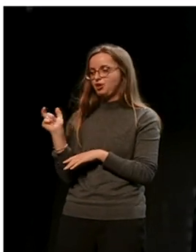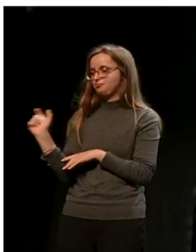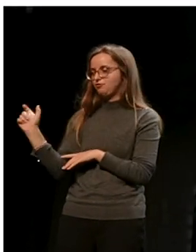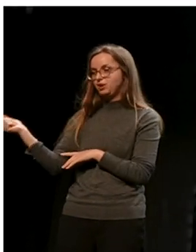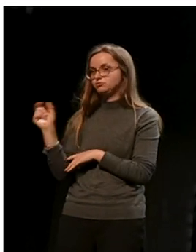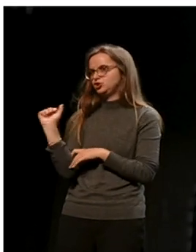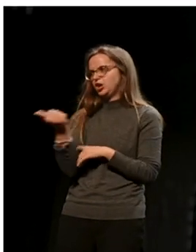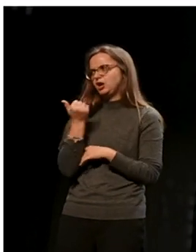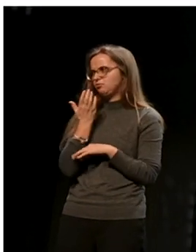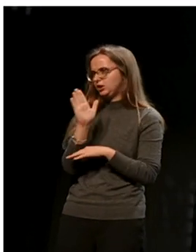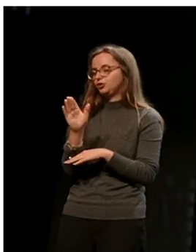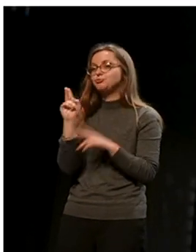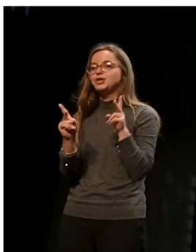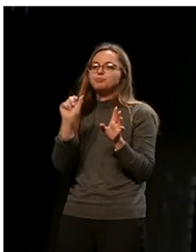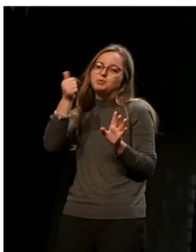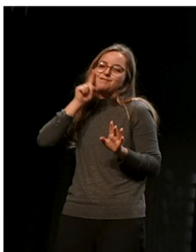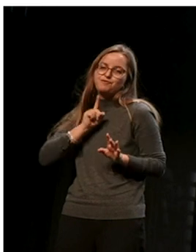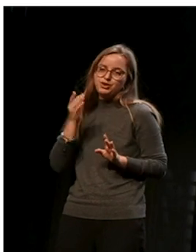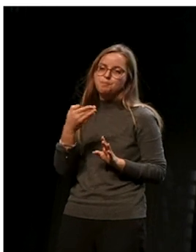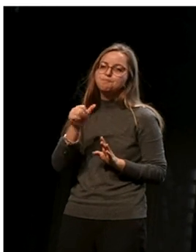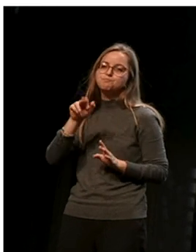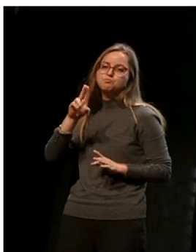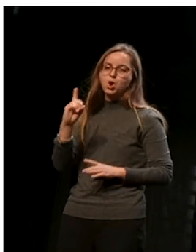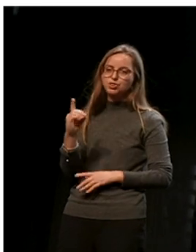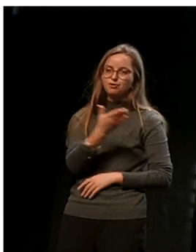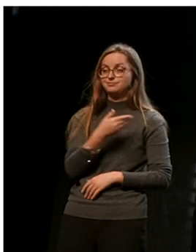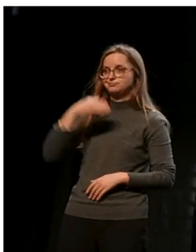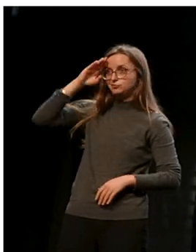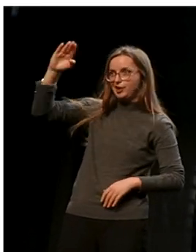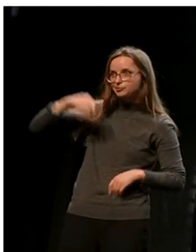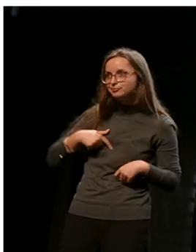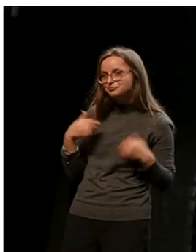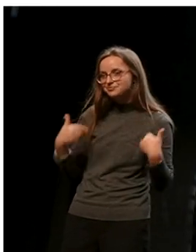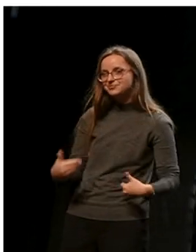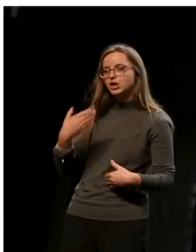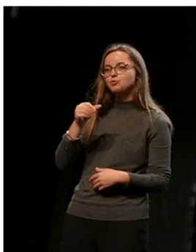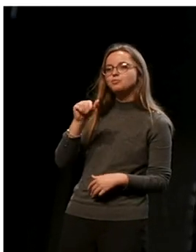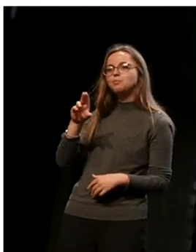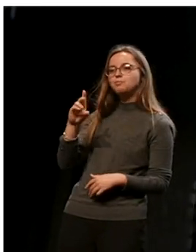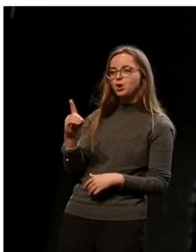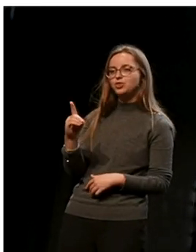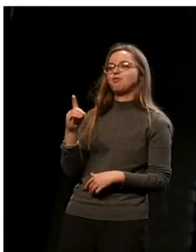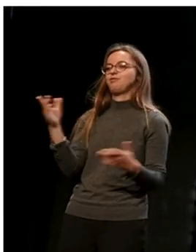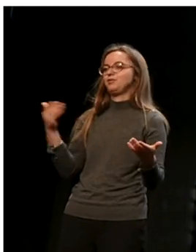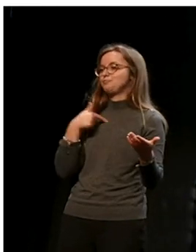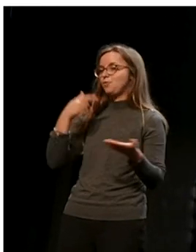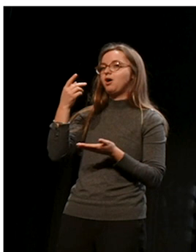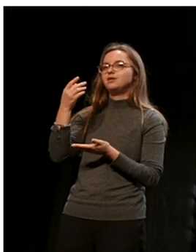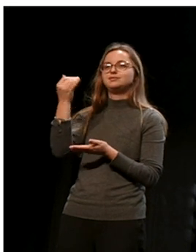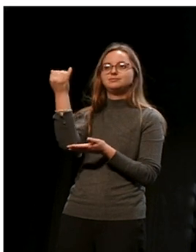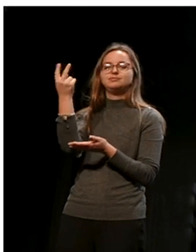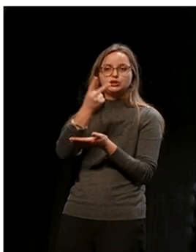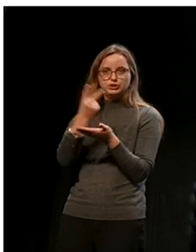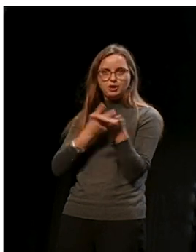plus simple. Honneur à Maud, peut-être. Ah bah d'accord. Salut. Alors, je suis Maud Chalmel. Je suis illustratrice de jeux de